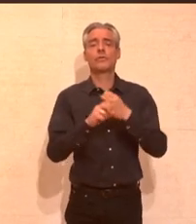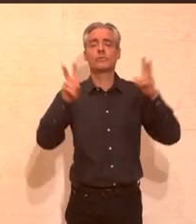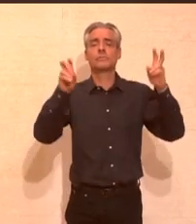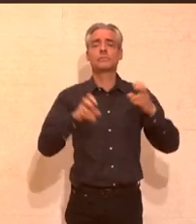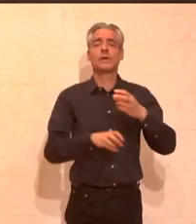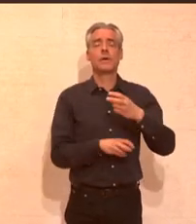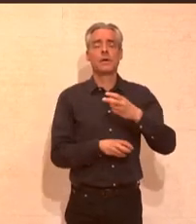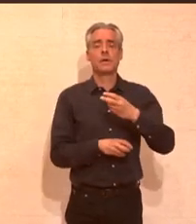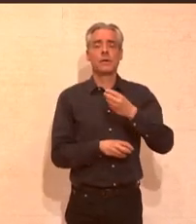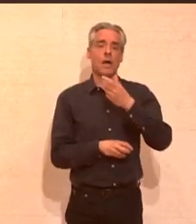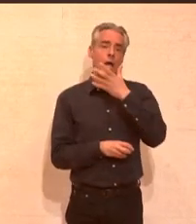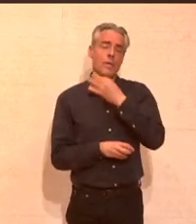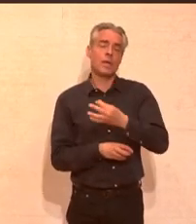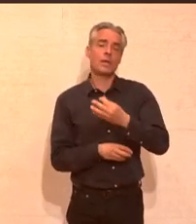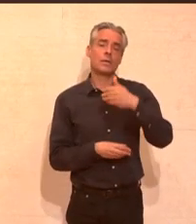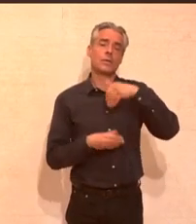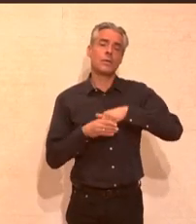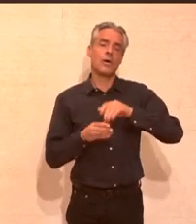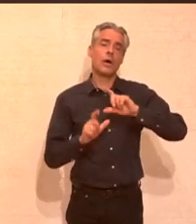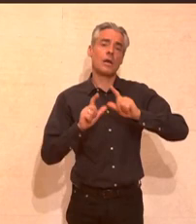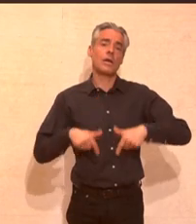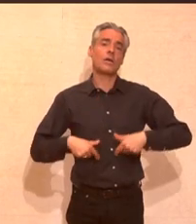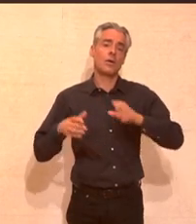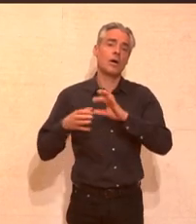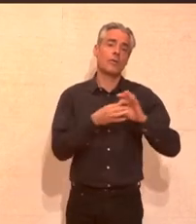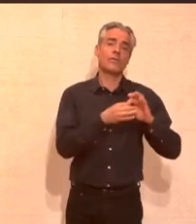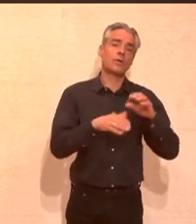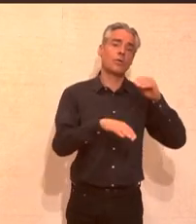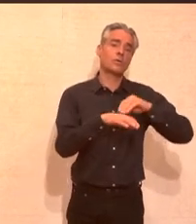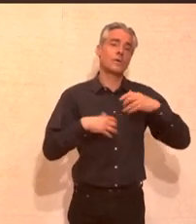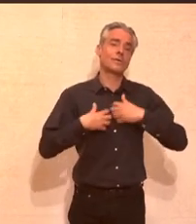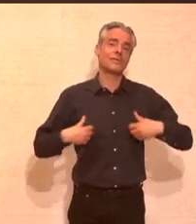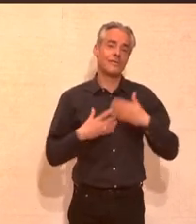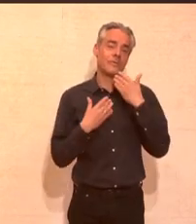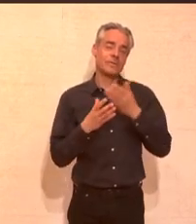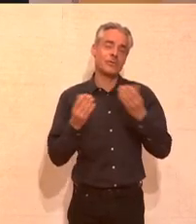à l'école au Conseil scientifique. Grand merci à tous.